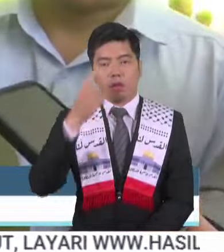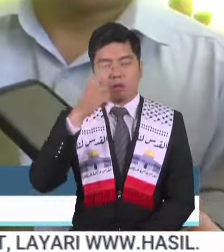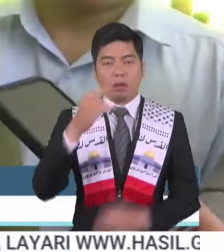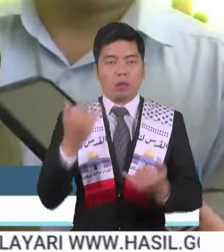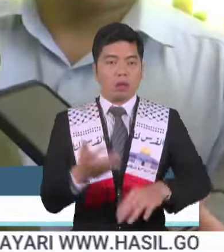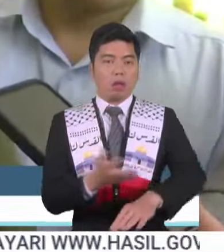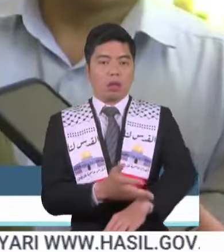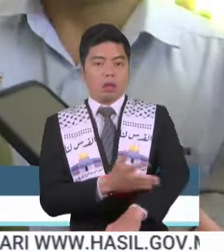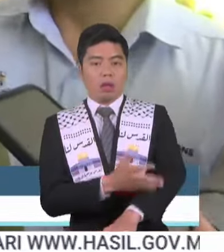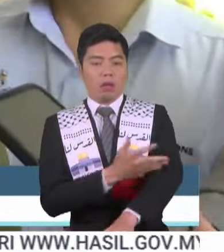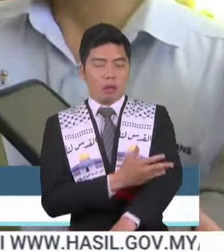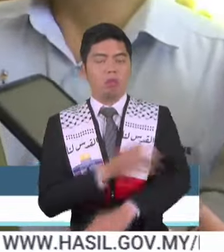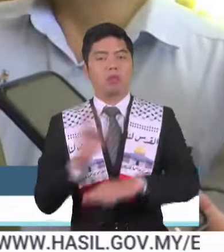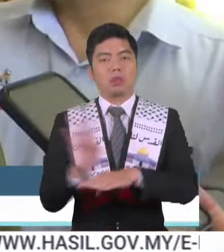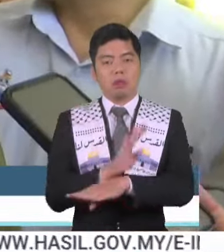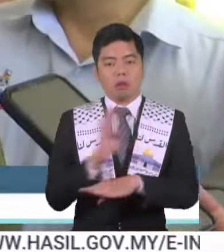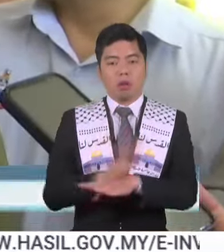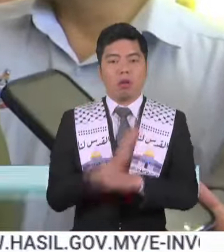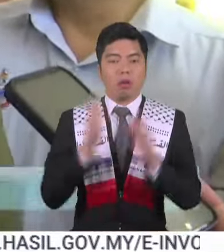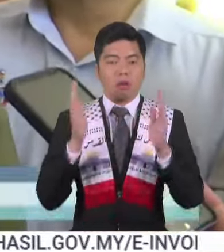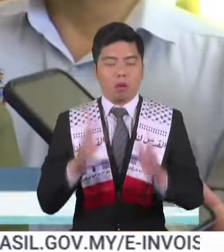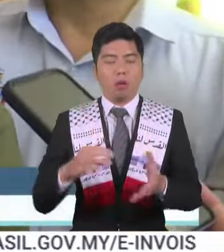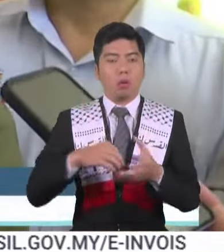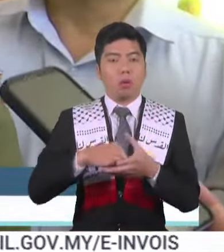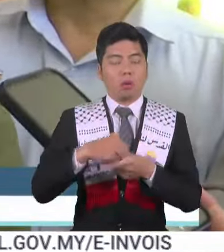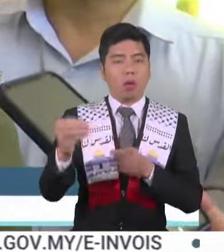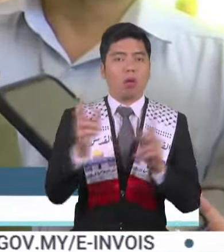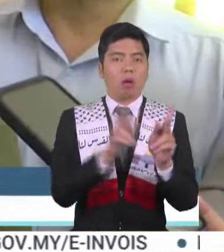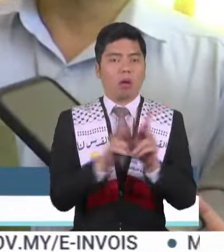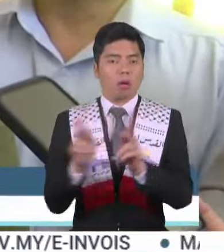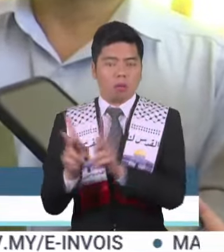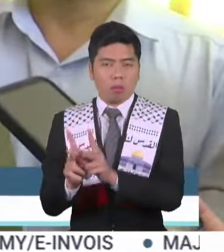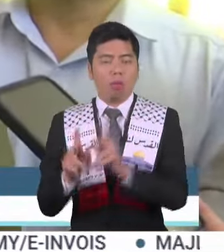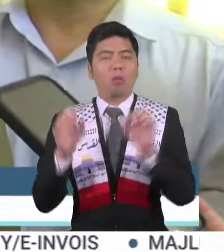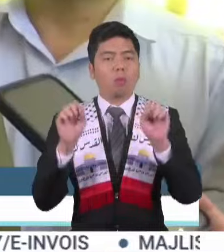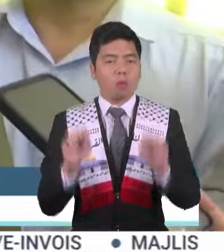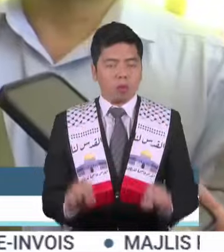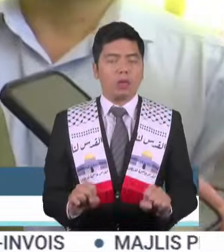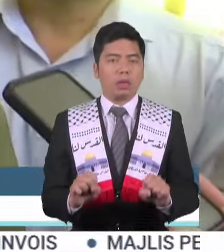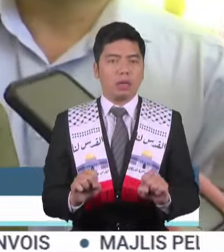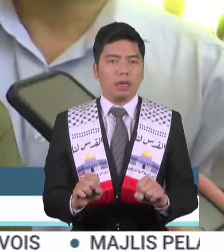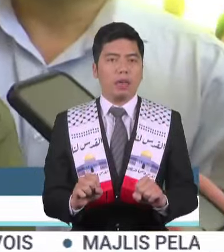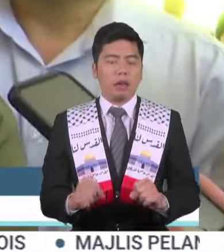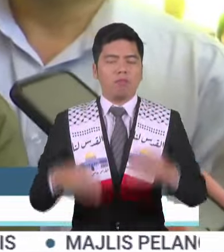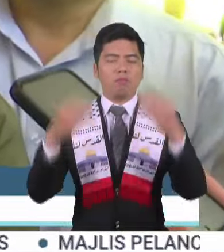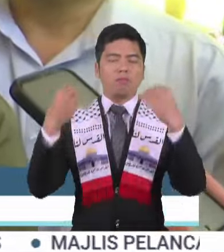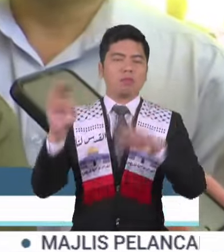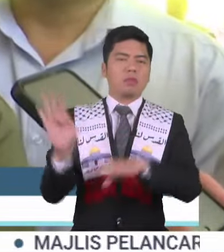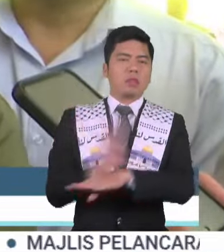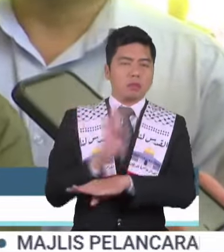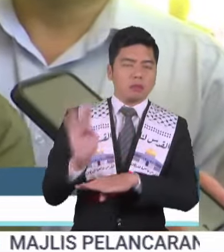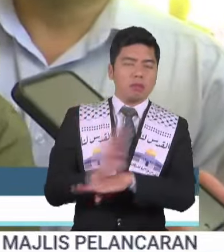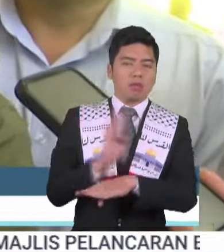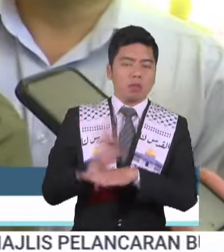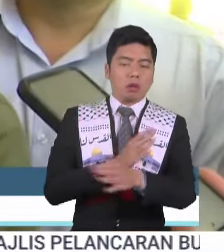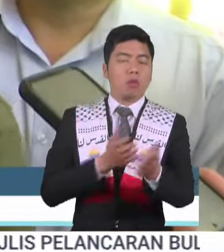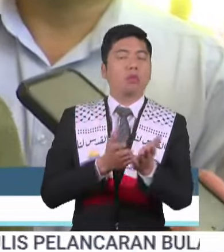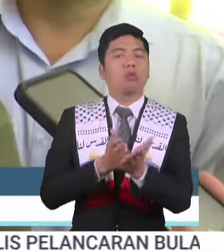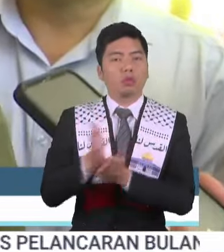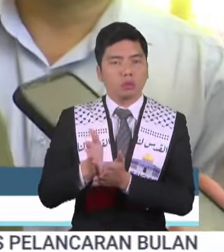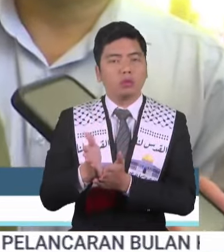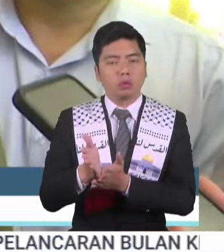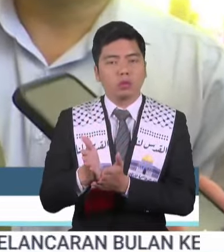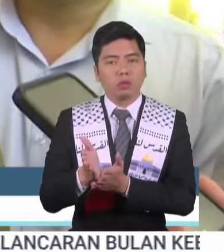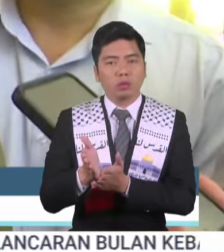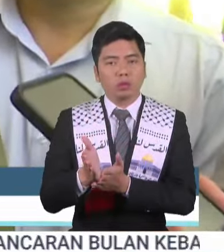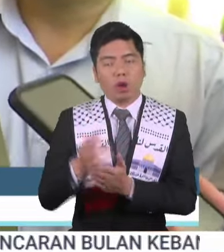ini, para peniaga khasnya di luar-luar bandar, dapat memasarkan barangan mereka secara direct